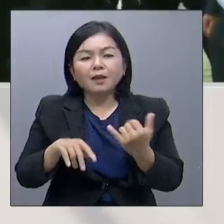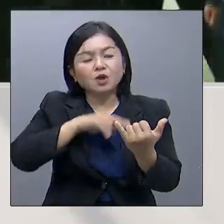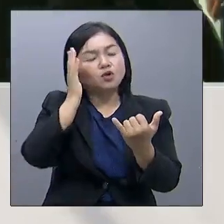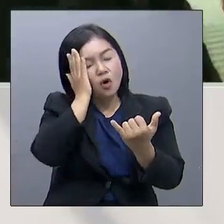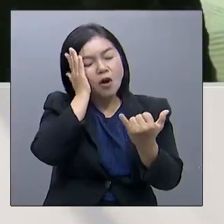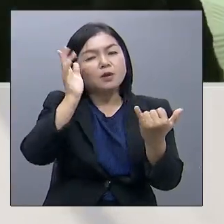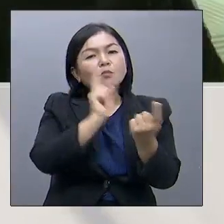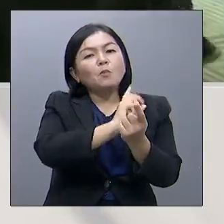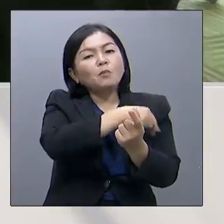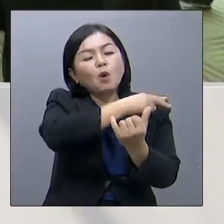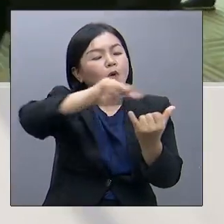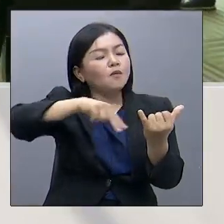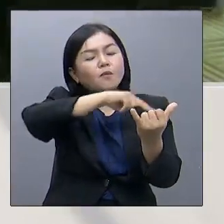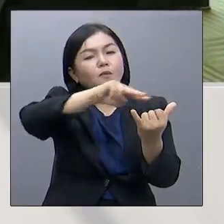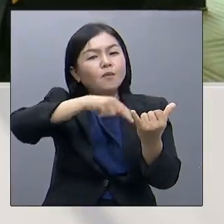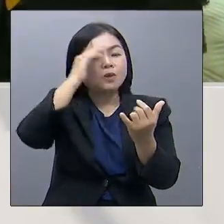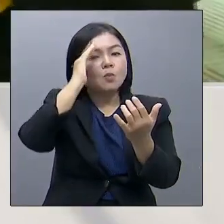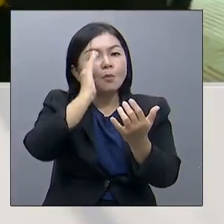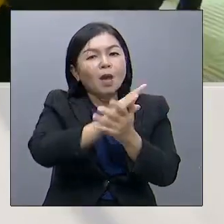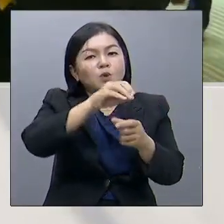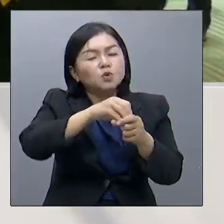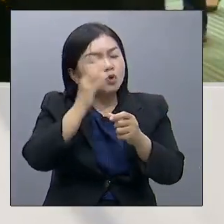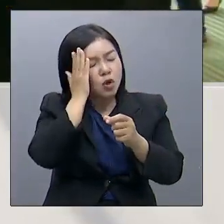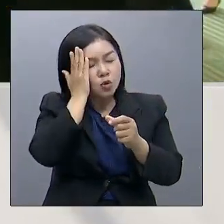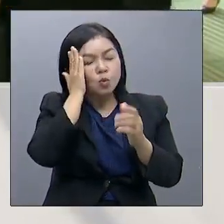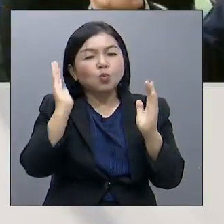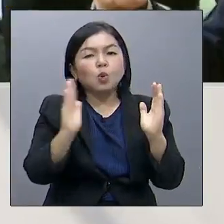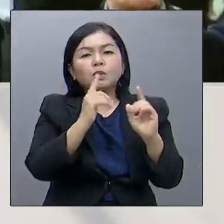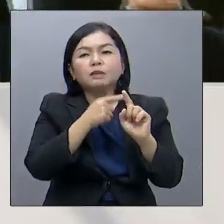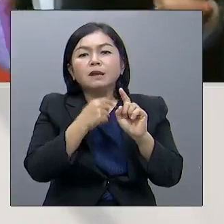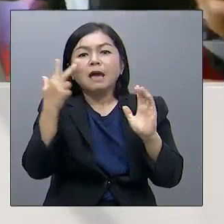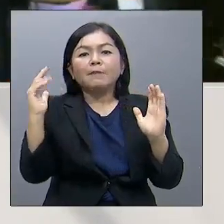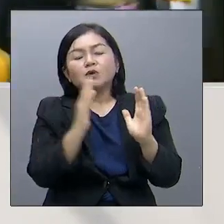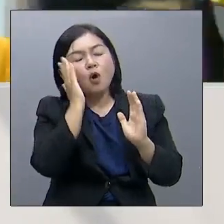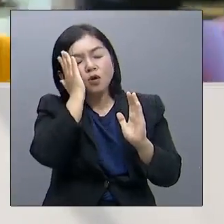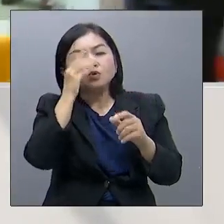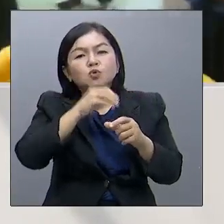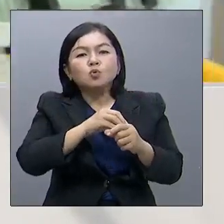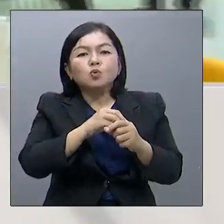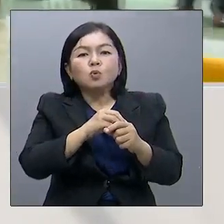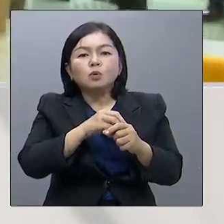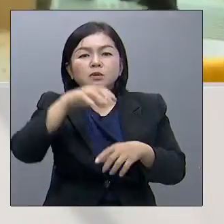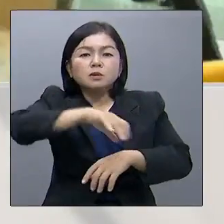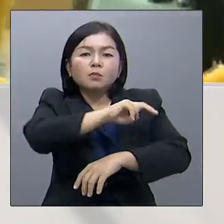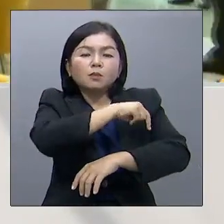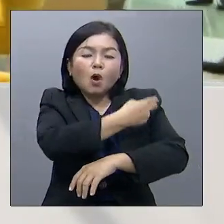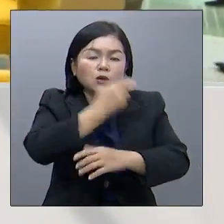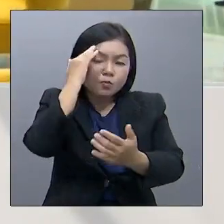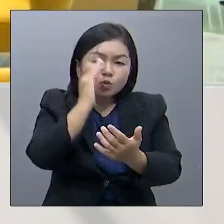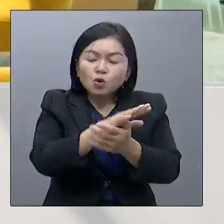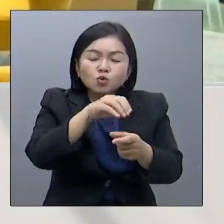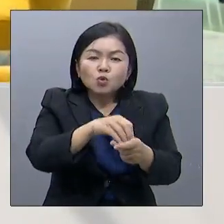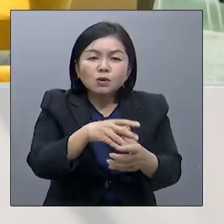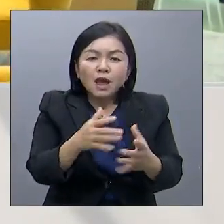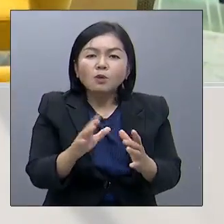ป่วยที่โรงพยาบาลตำรวจมาเกือบ 3เดือนแล้วล่ะค่ะและอีกสาเหตุหนึ่งก็เพราะว่าความสัมพันธ์บุคคลความสัมพันธ์ในพรรค